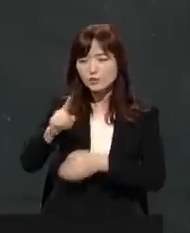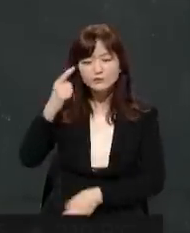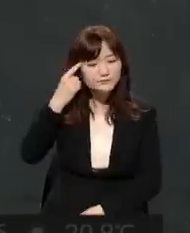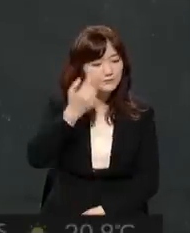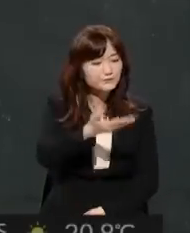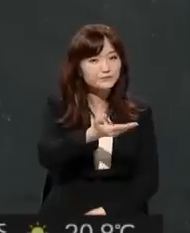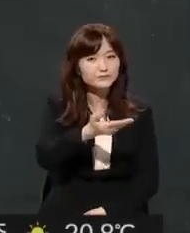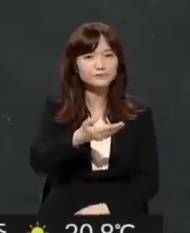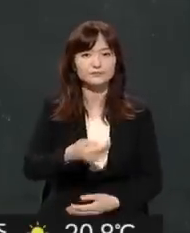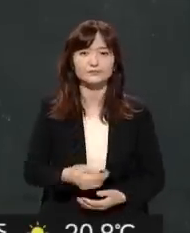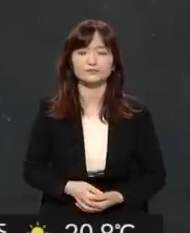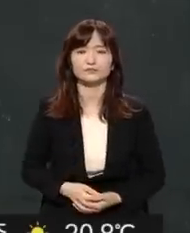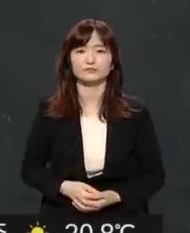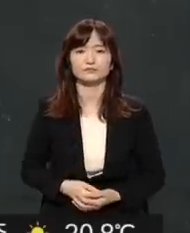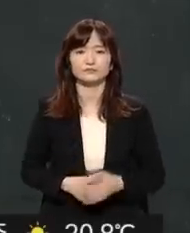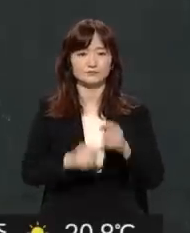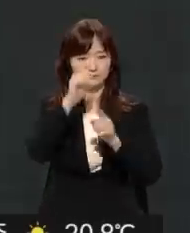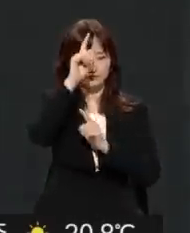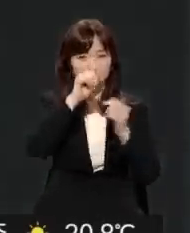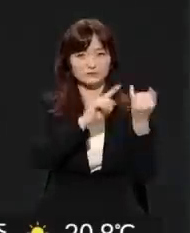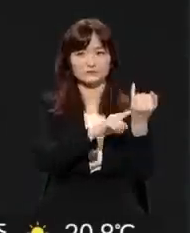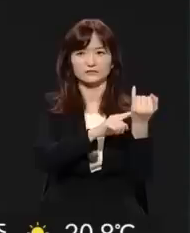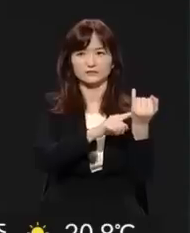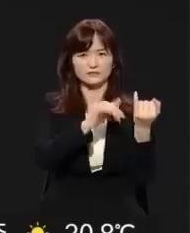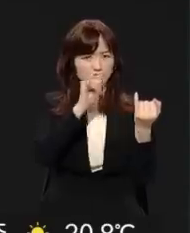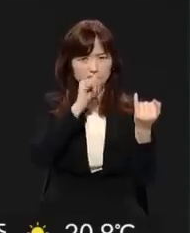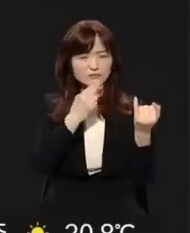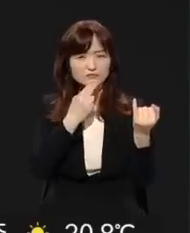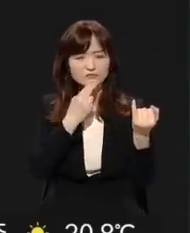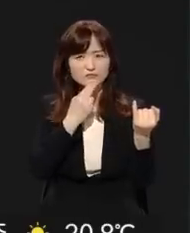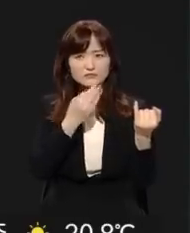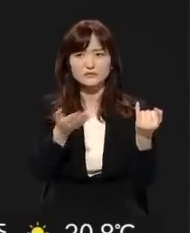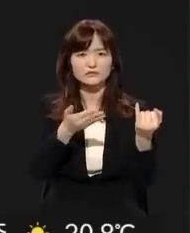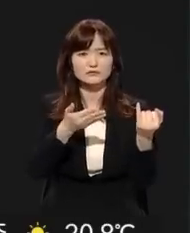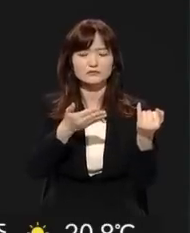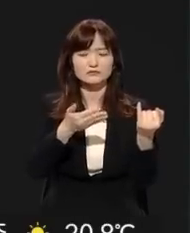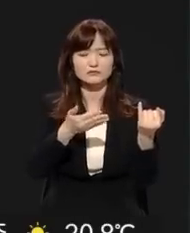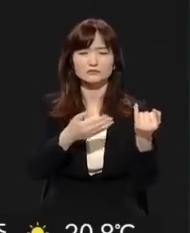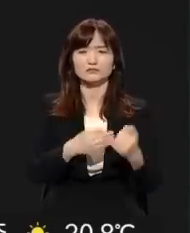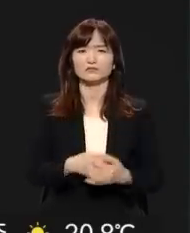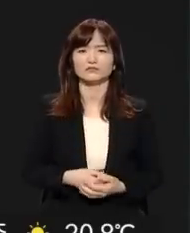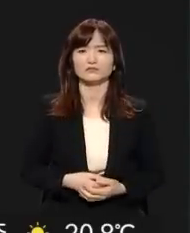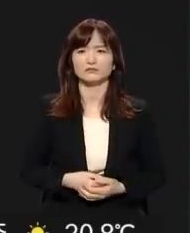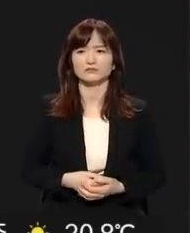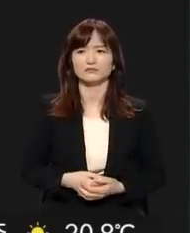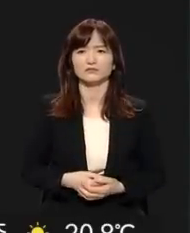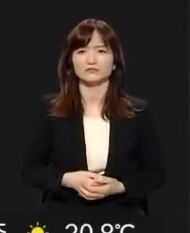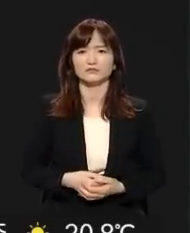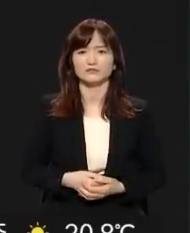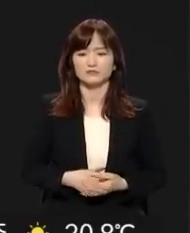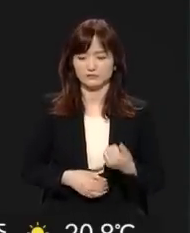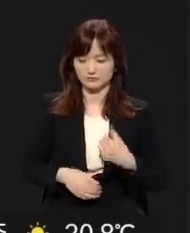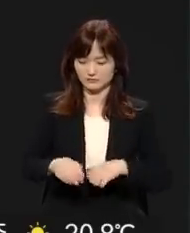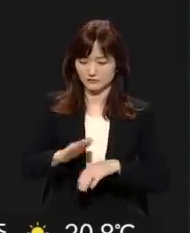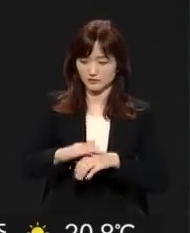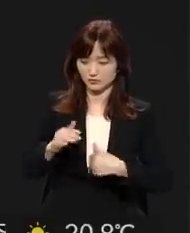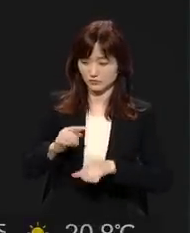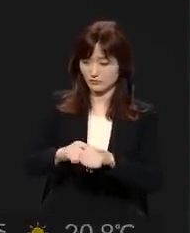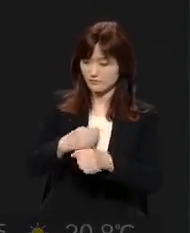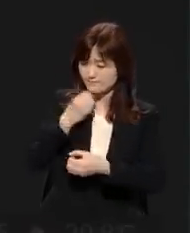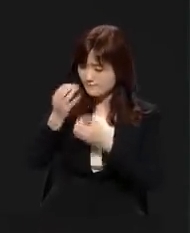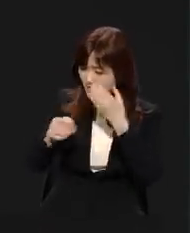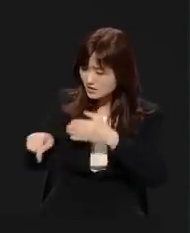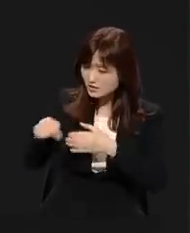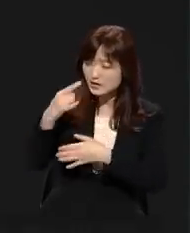이렇게 물어봤습니다. 그랬더니 이 씨는 있을 수 없는 일이라면서 일단 부정을 했습니다. 그러면서 그 아이가 폭로하는 내용은 모두 그